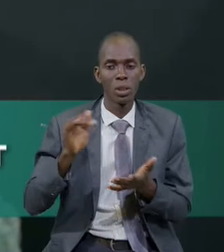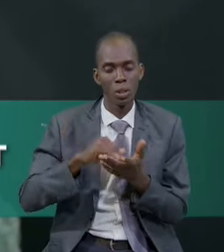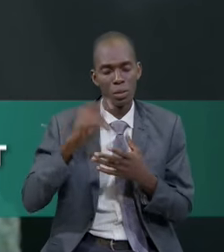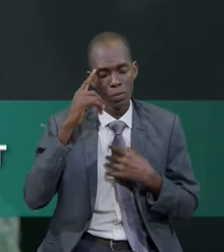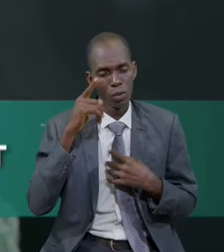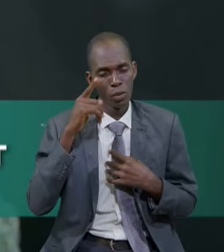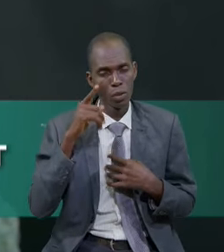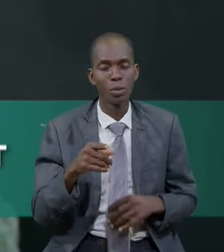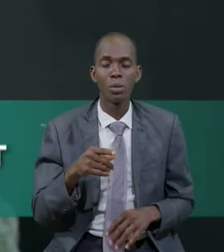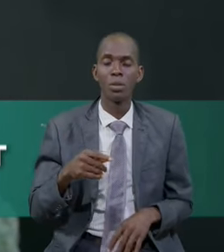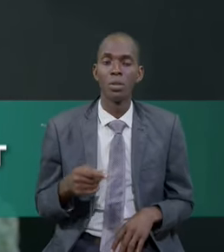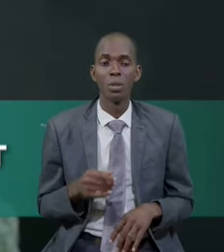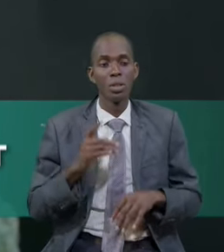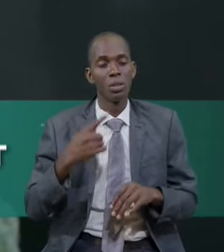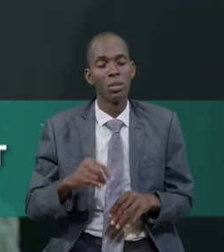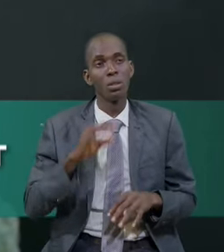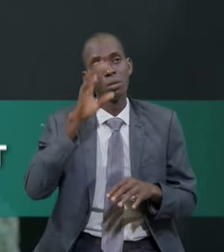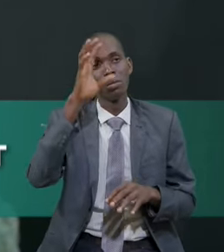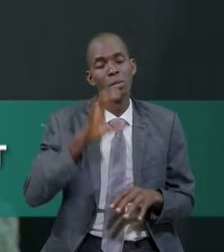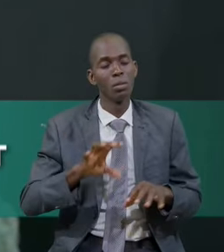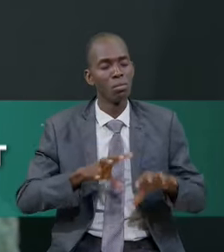Lequel le calvaire peut l'accomplir.